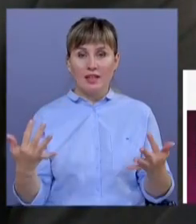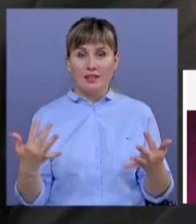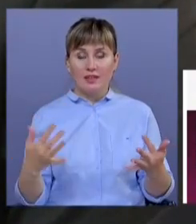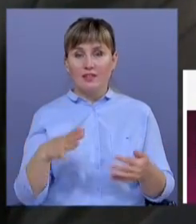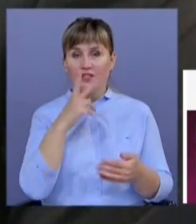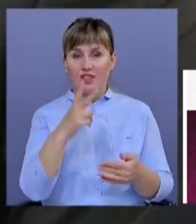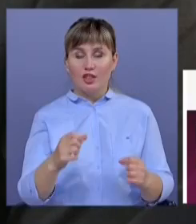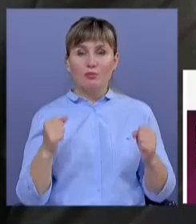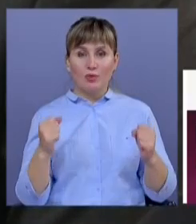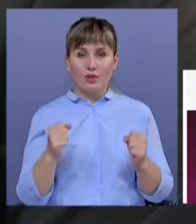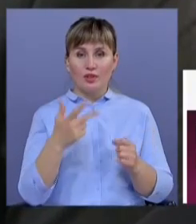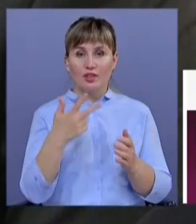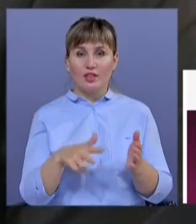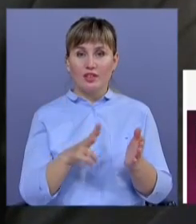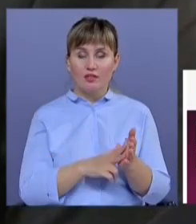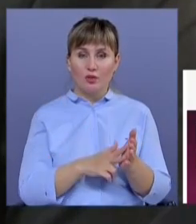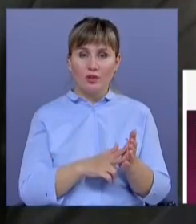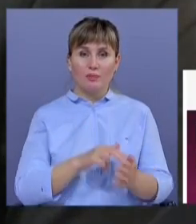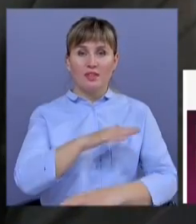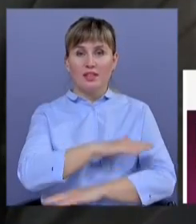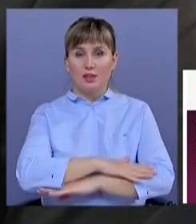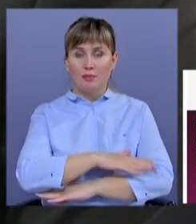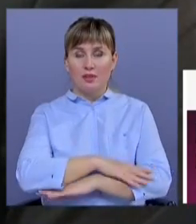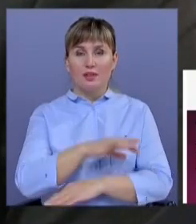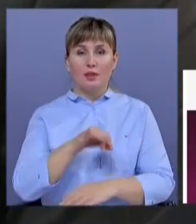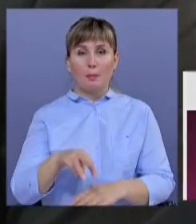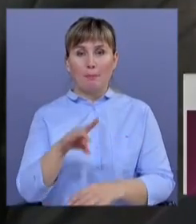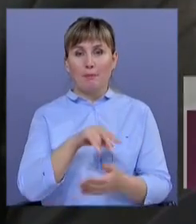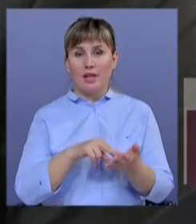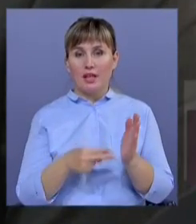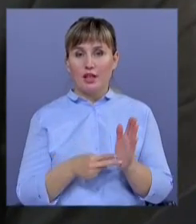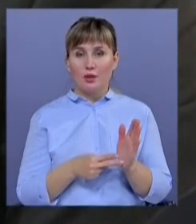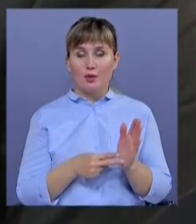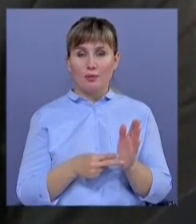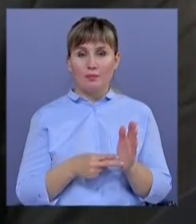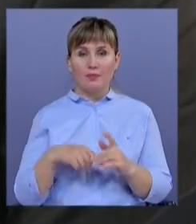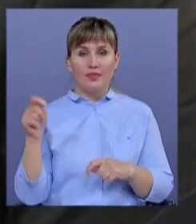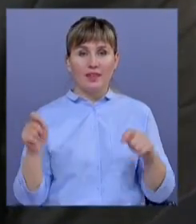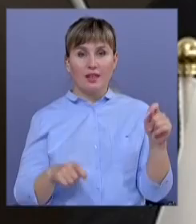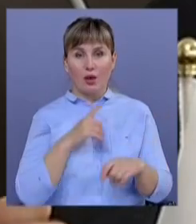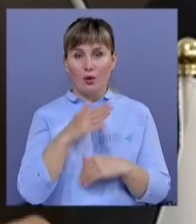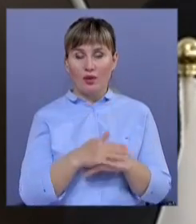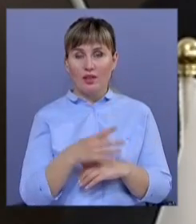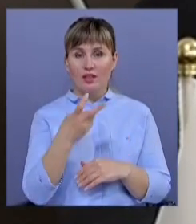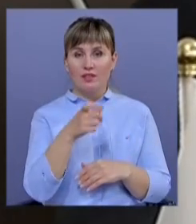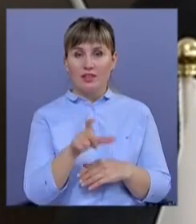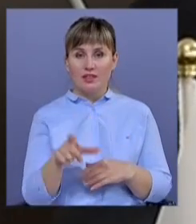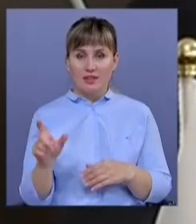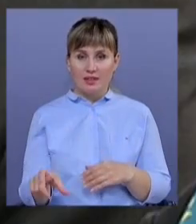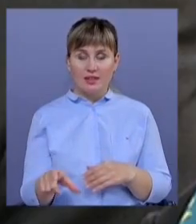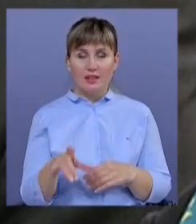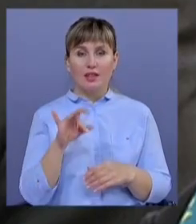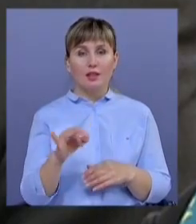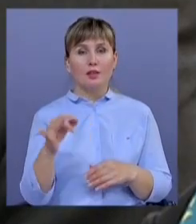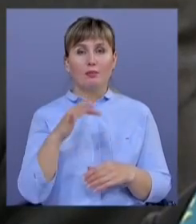22 видам спорта, 38 дисциплин. Мы планируем делегацию порядка 200 человек. Не раз